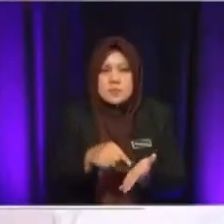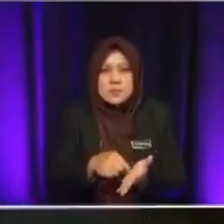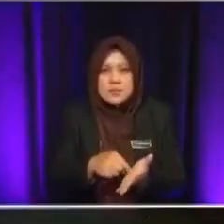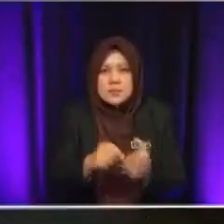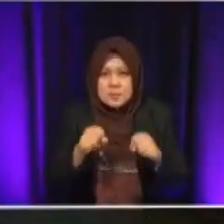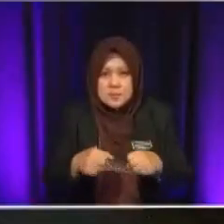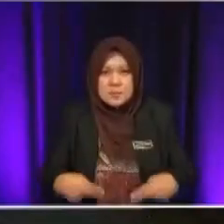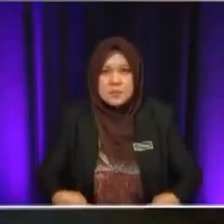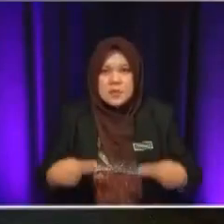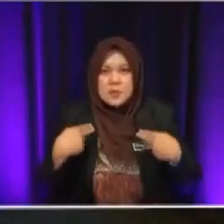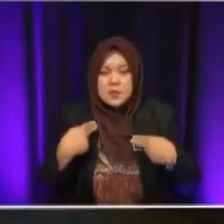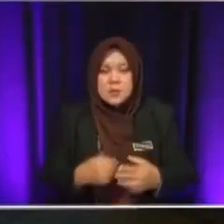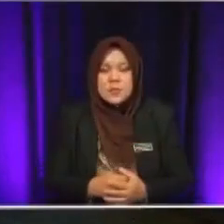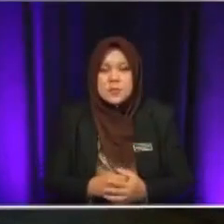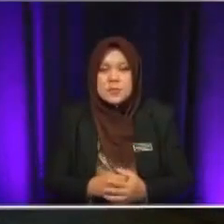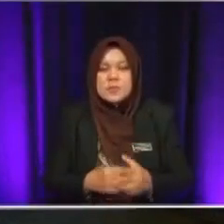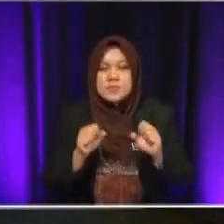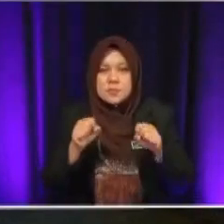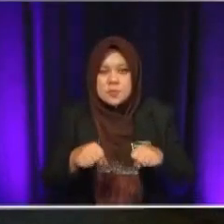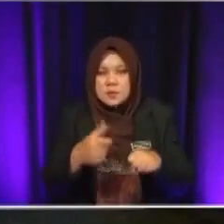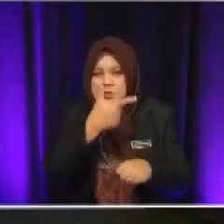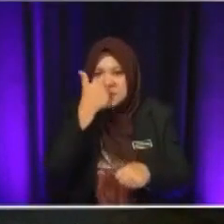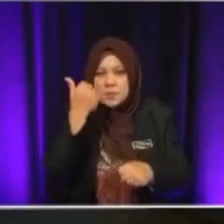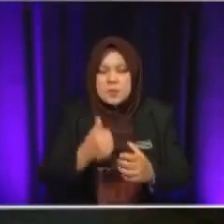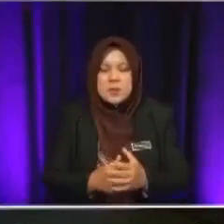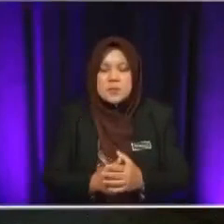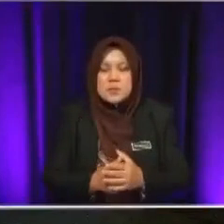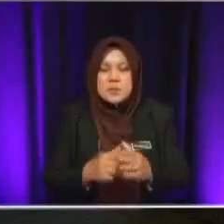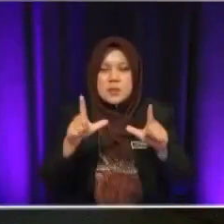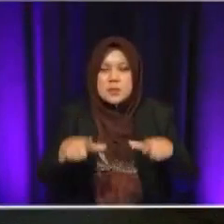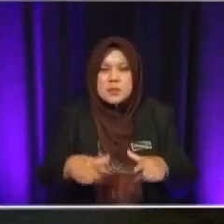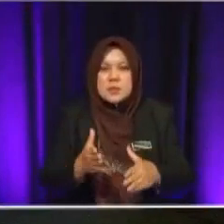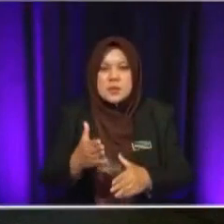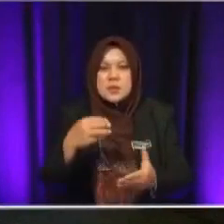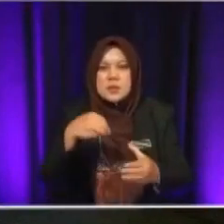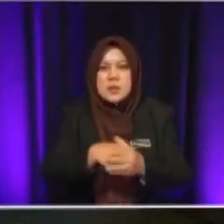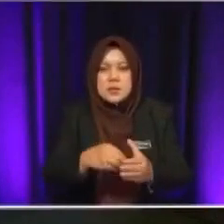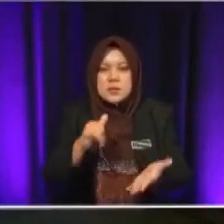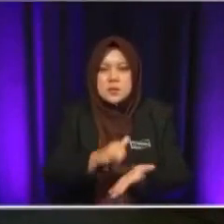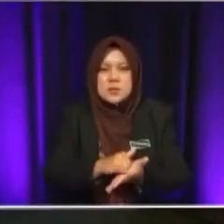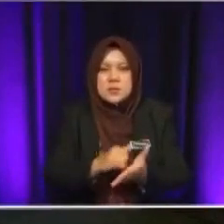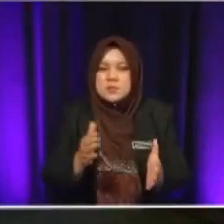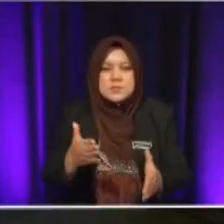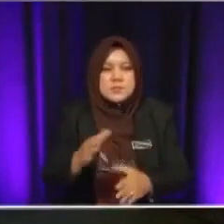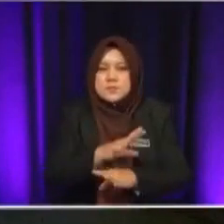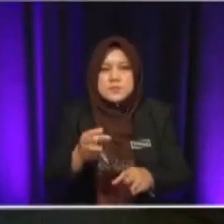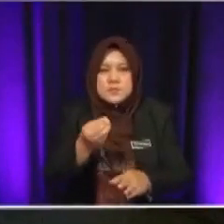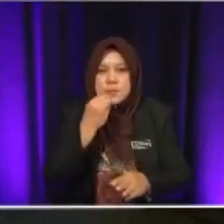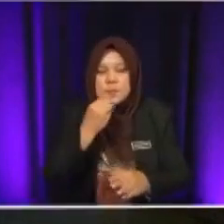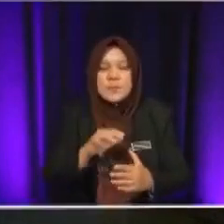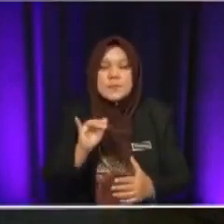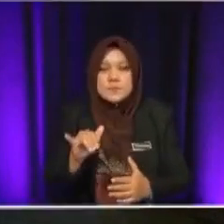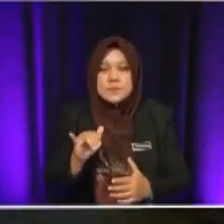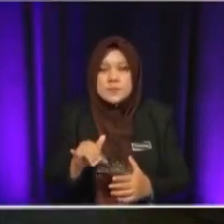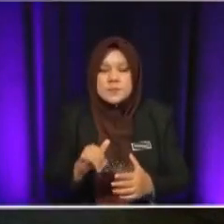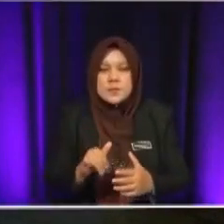cikgu atau suara pokok? Boleh, ada sebab kenapa kita letak ikan dalam tu. Ada sebab? Ikan tak makan? Tak. Iya ke? Iya.